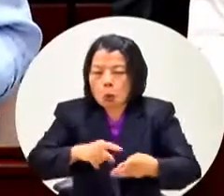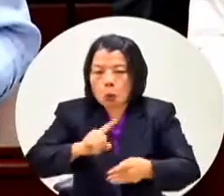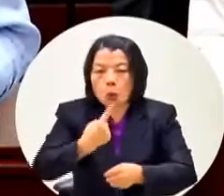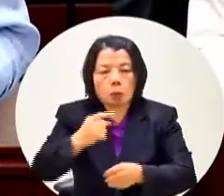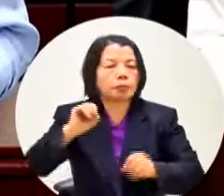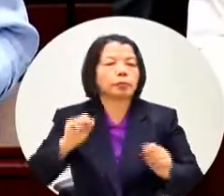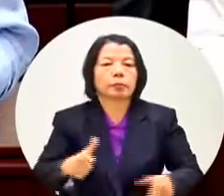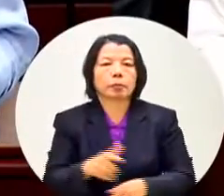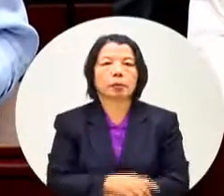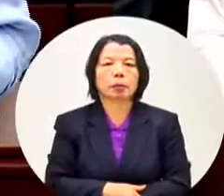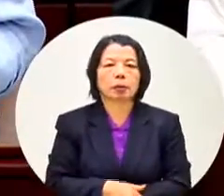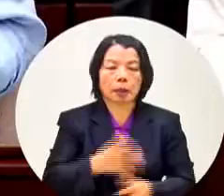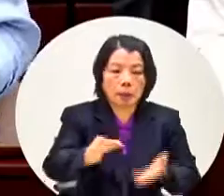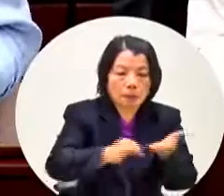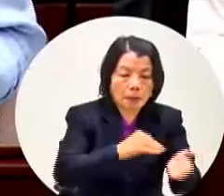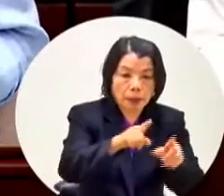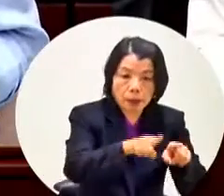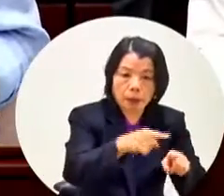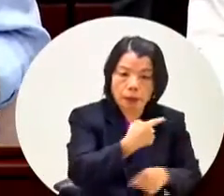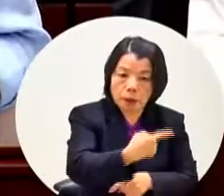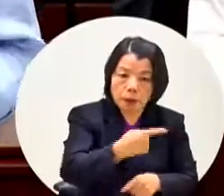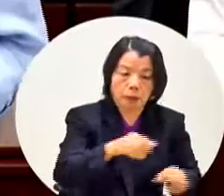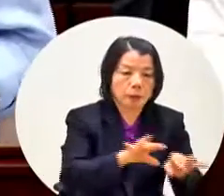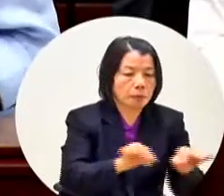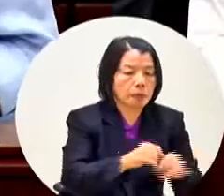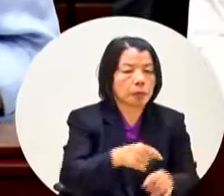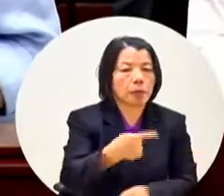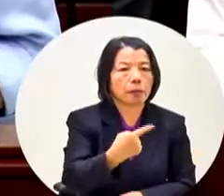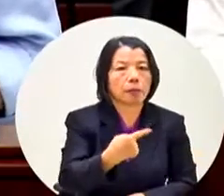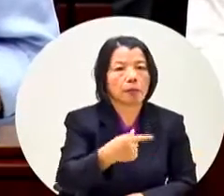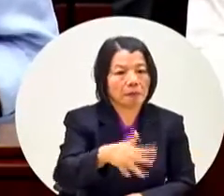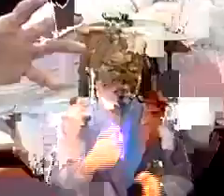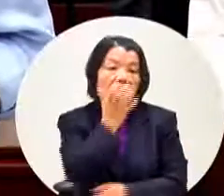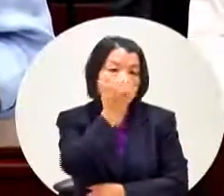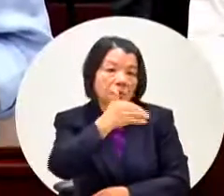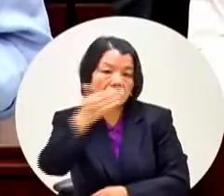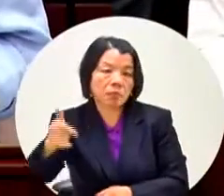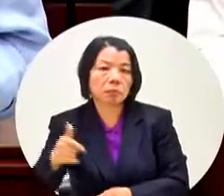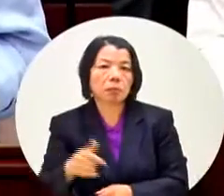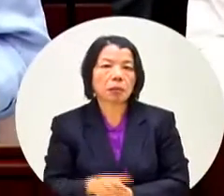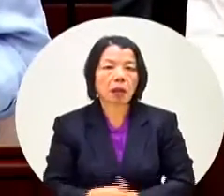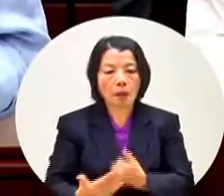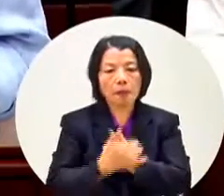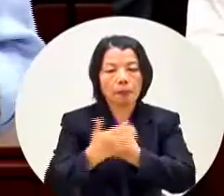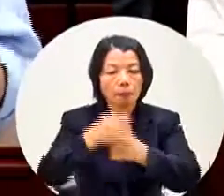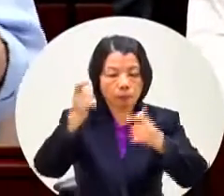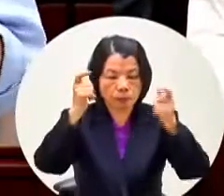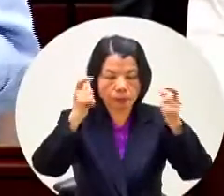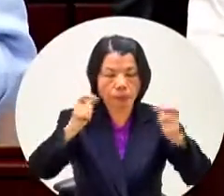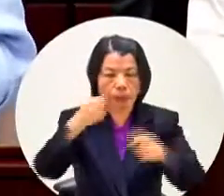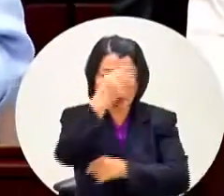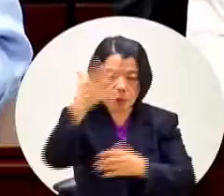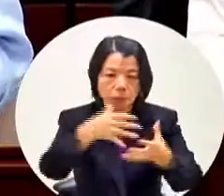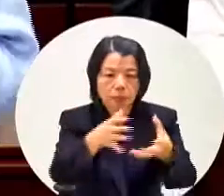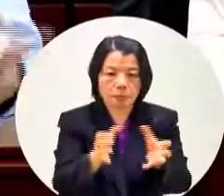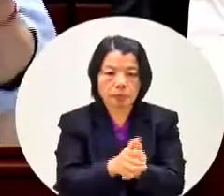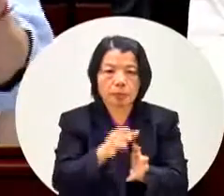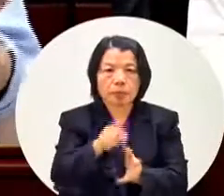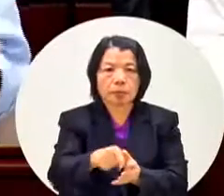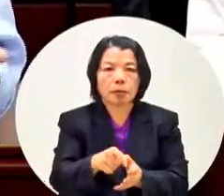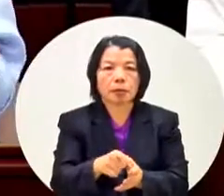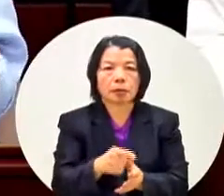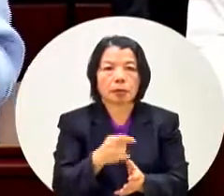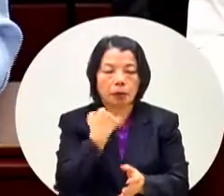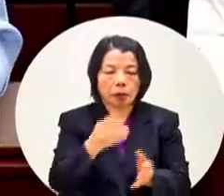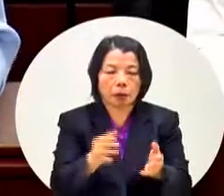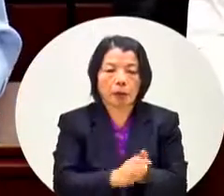可以耐地震，耐7.5级。那我就说，你这个房子是怎么盖的？因为我们很需要青年住宅。他说，只要